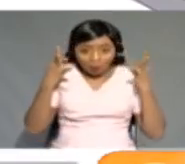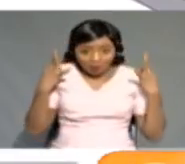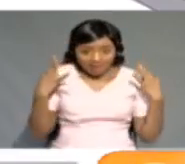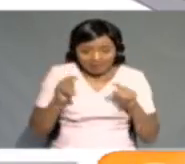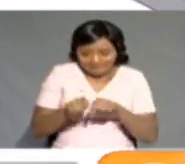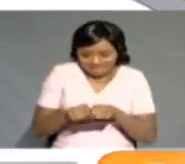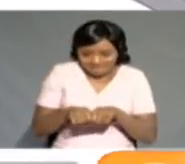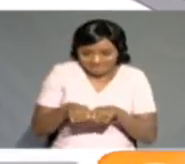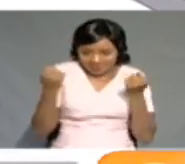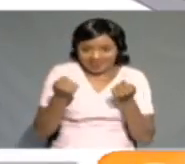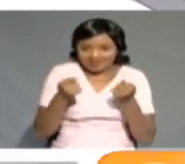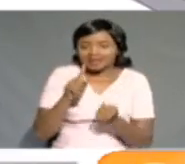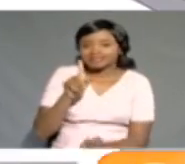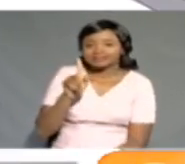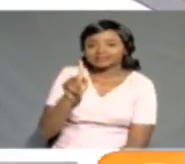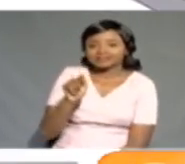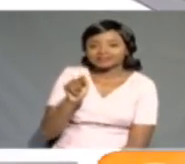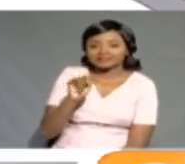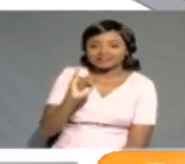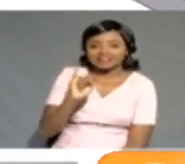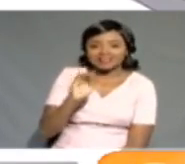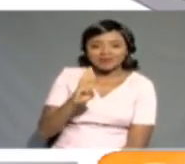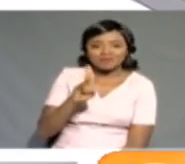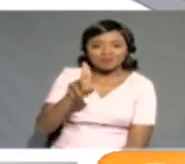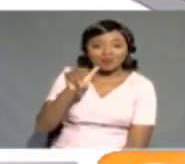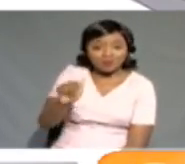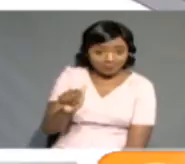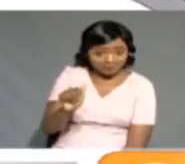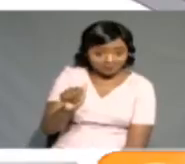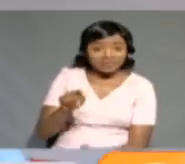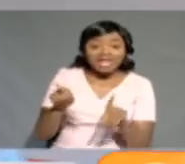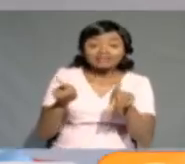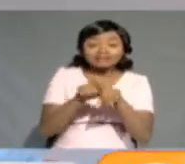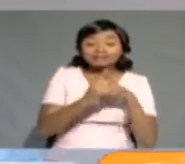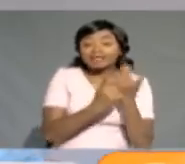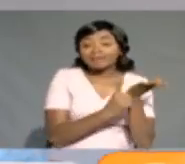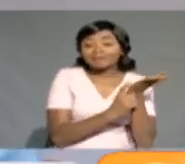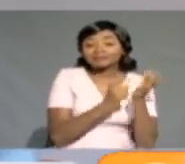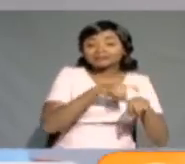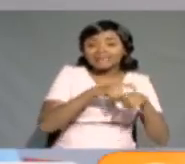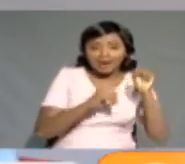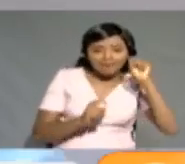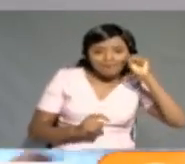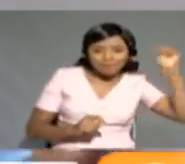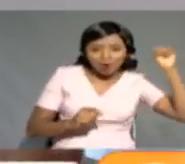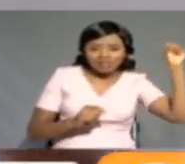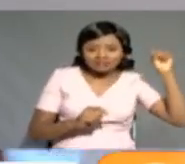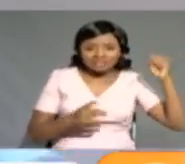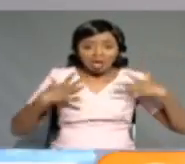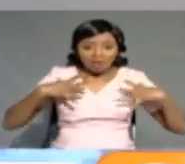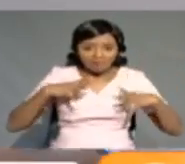ametibua harusi. Hata kwenye siasa, ushawaona watu mkutano wa siasa mpango wa vizuri unaendelea, alafu kundi linatokea kule.